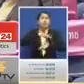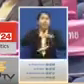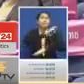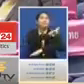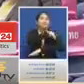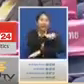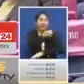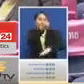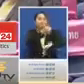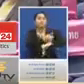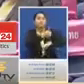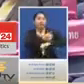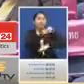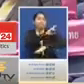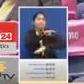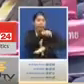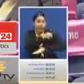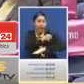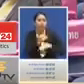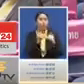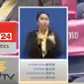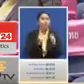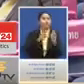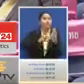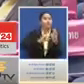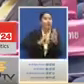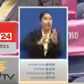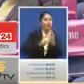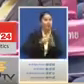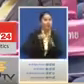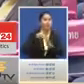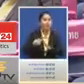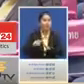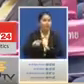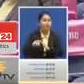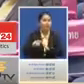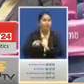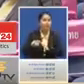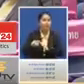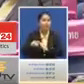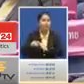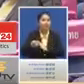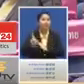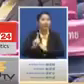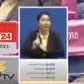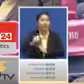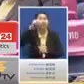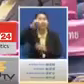าแพทย์วันนี้ก็จะจ่ายยาให้กับคนไข้ในประเทศไ